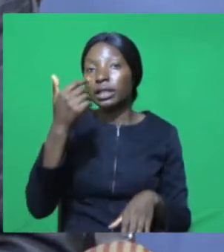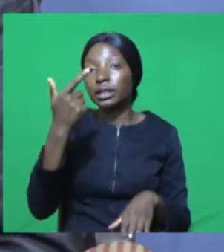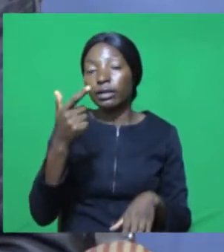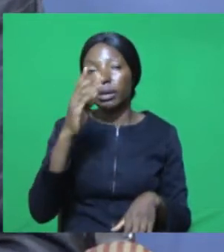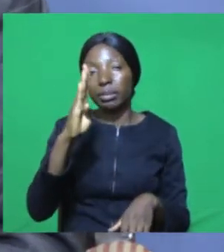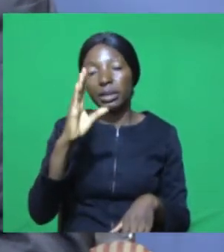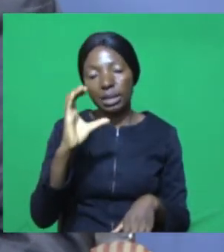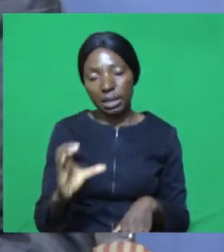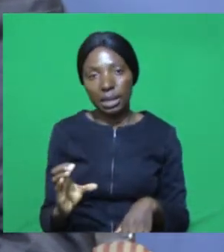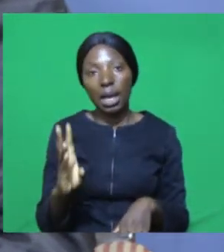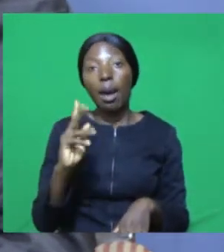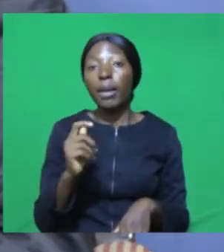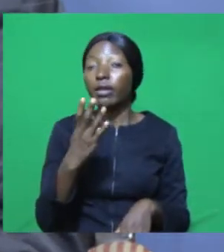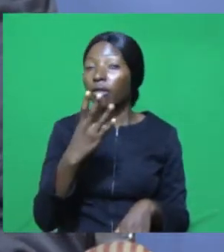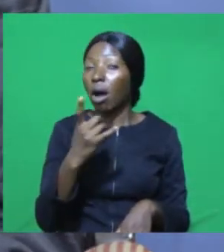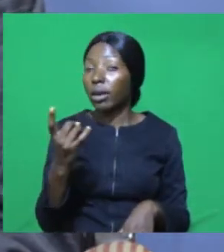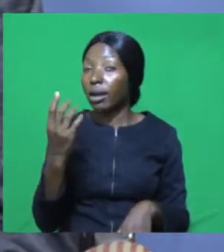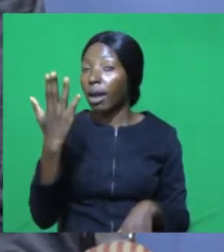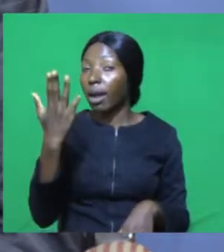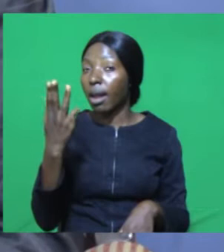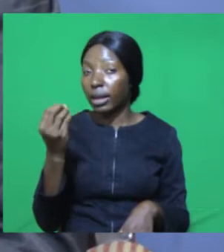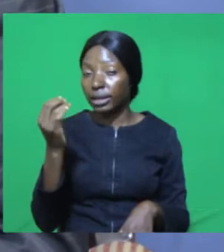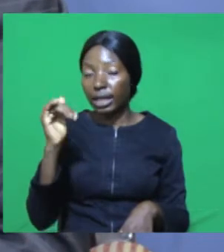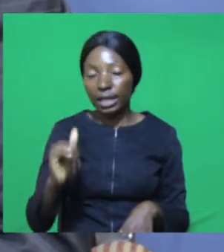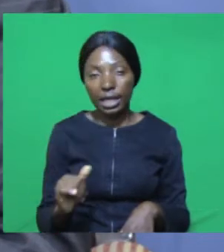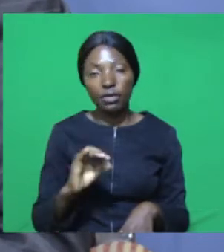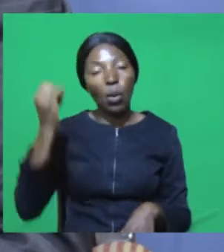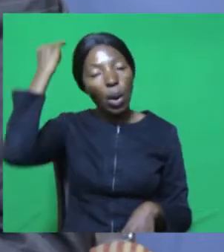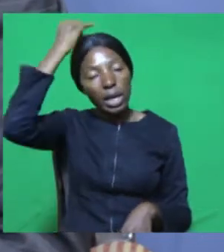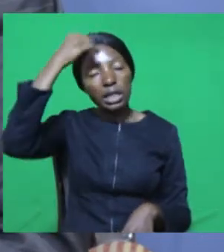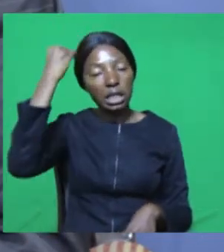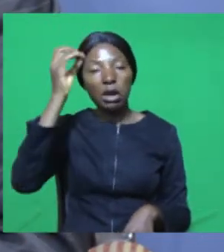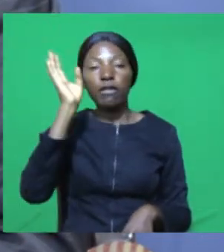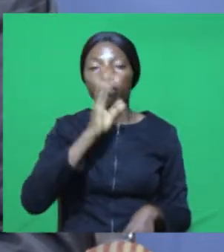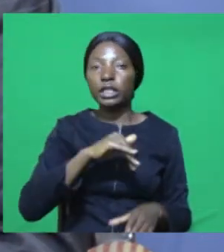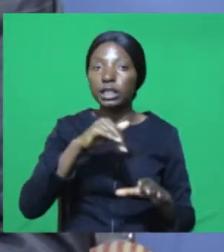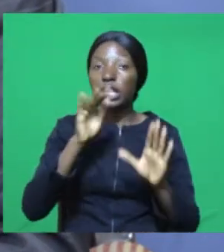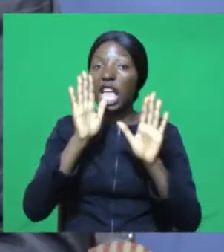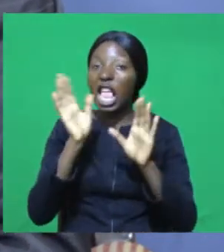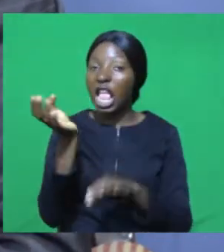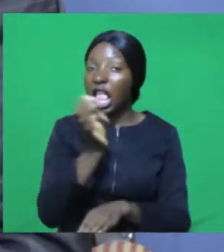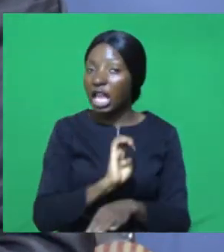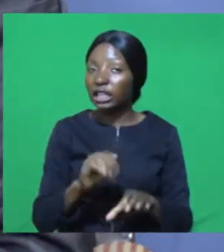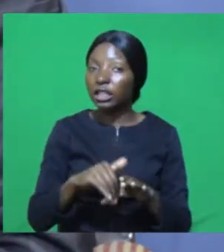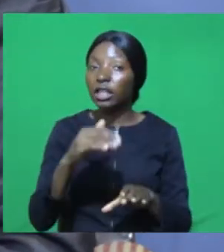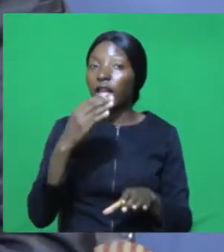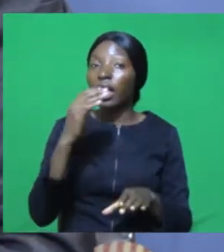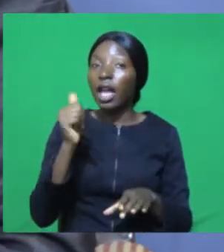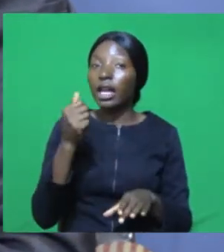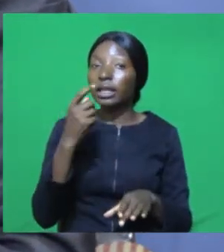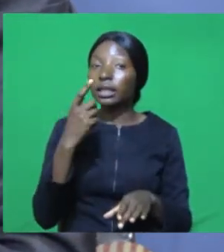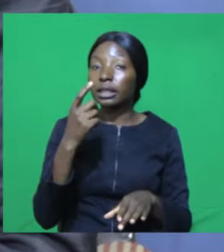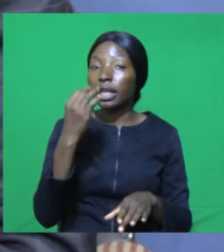457 BC, but 490 years dzeva Israel dzakapera muna AD 34 pakatakwa Stefani